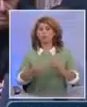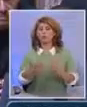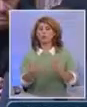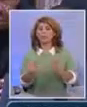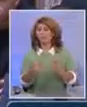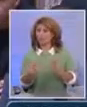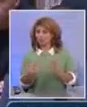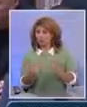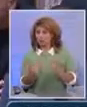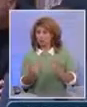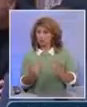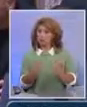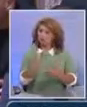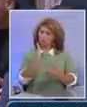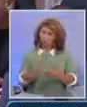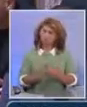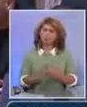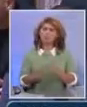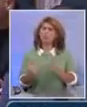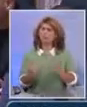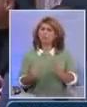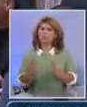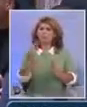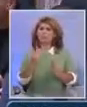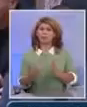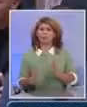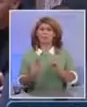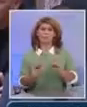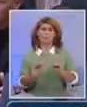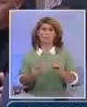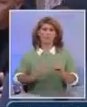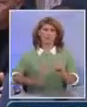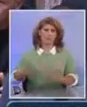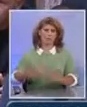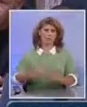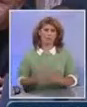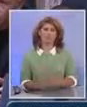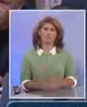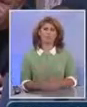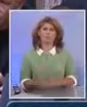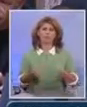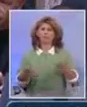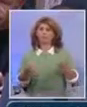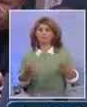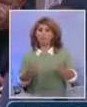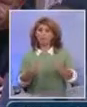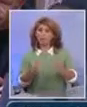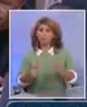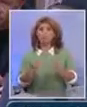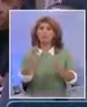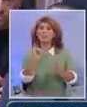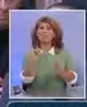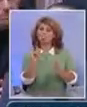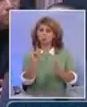κατευθύνει αποκλειστικά τα ζητήματα παιδείας της χώρας. Τα κατευθύνει, όπως είπε, το